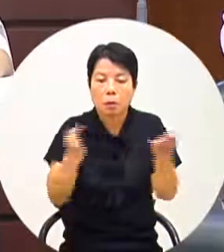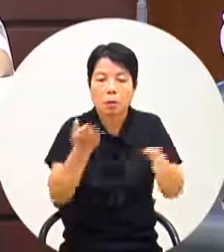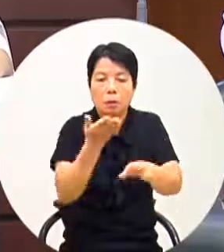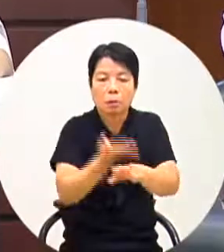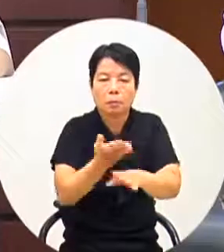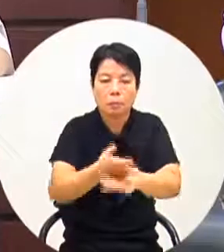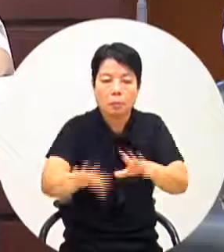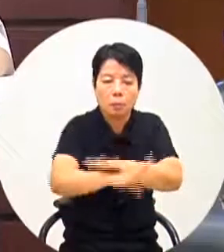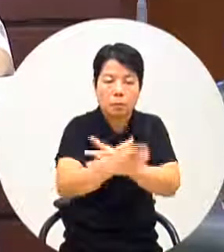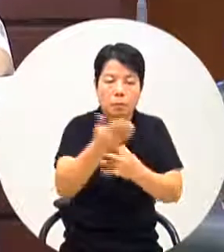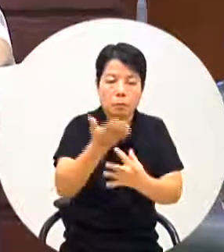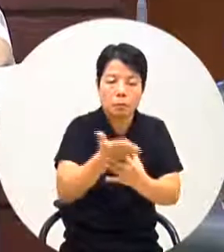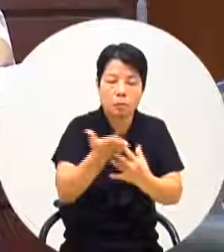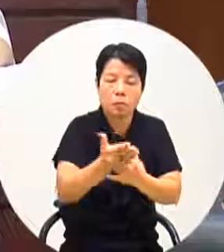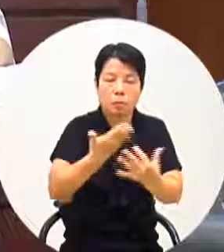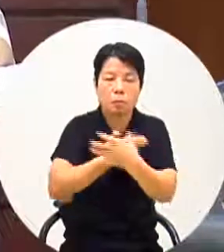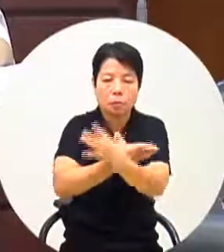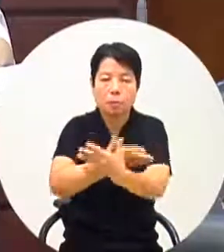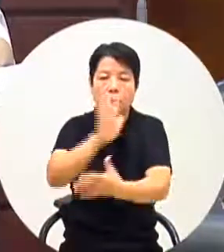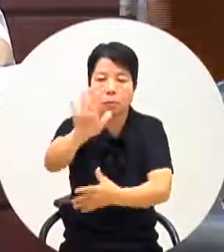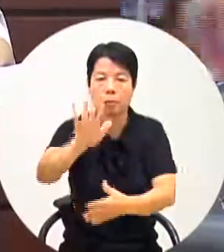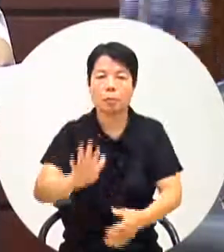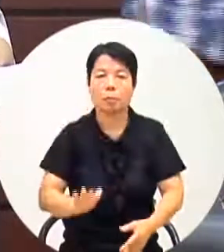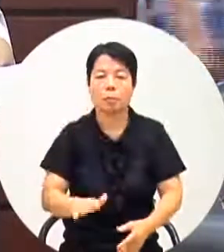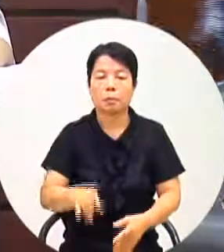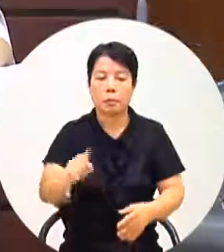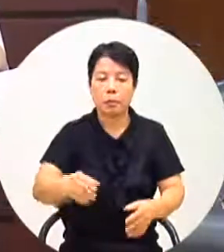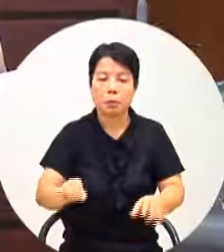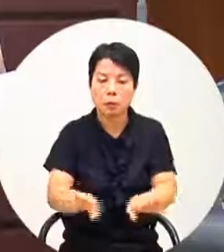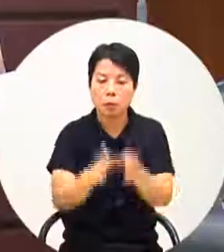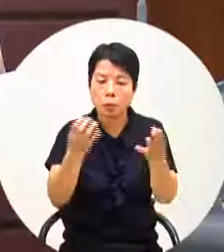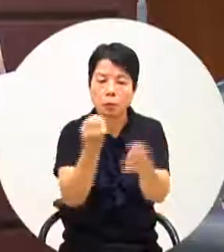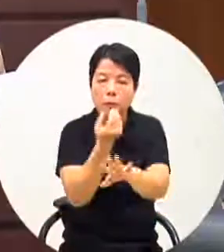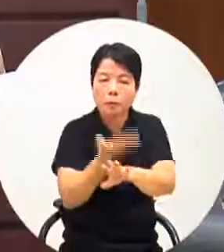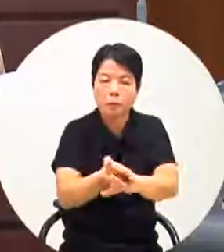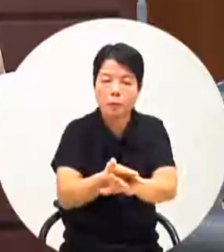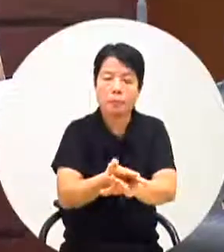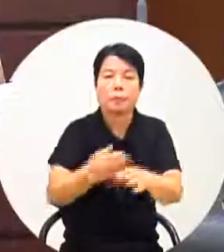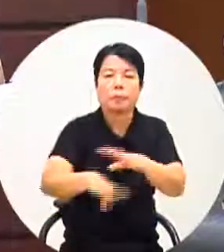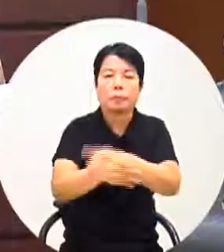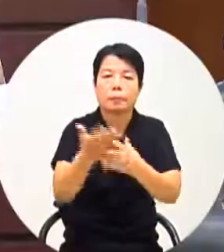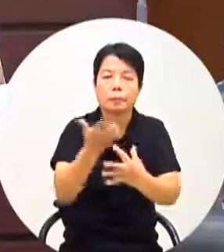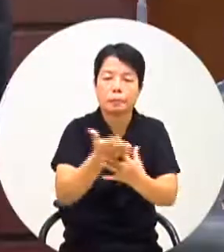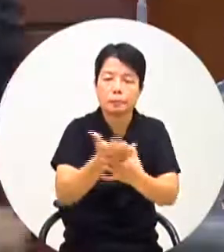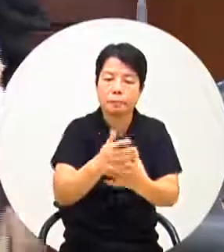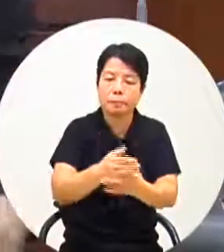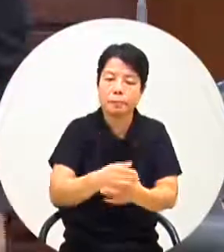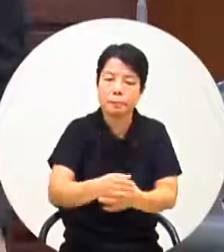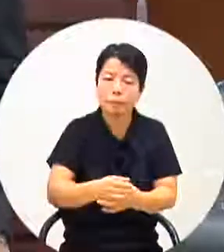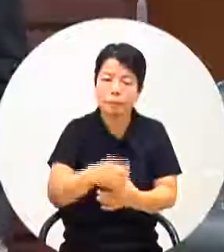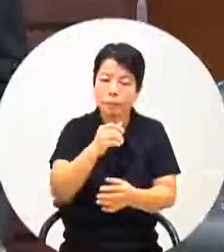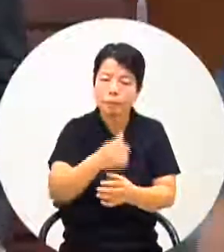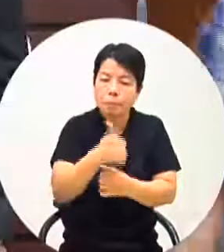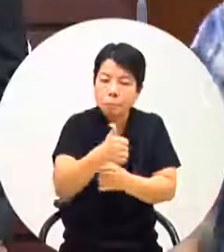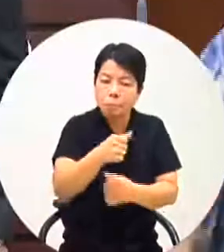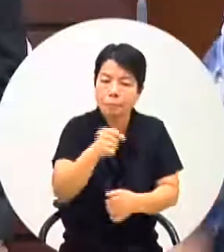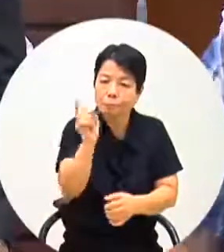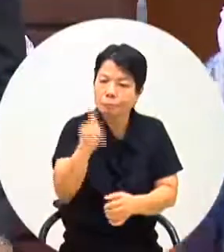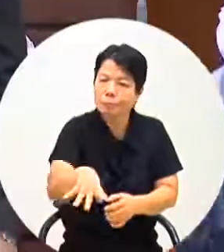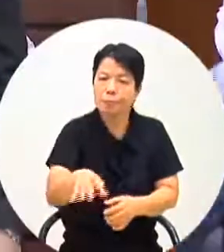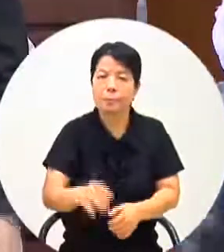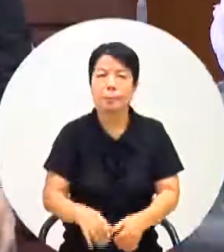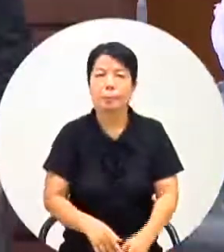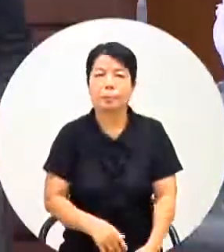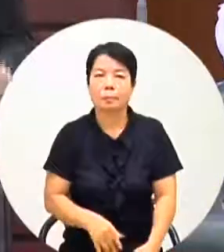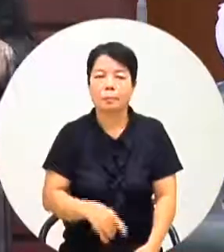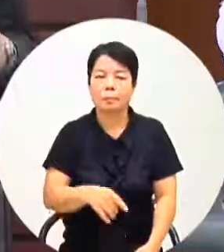奖励嘛，哈。那你觉得这个开放空间的奖励有什么好处？ 其实开放空间奖励最主要是希